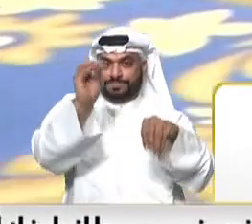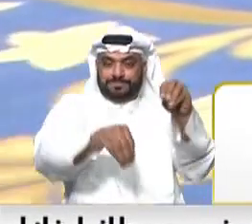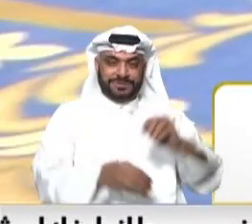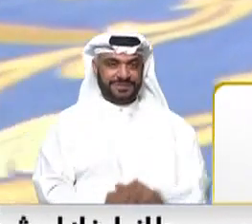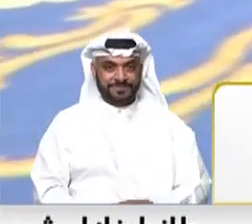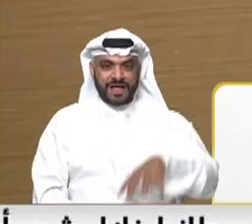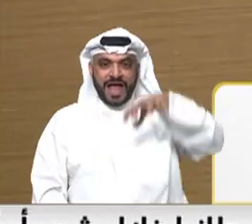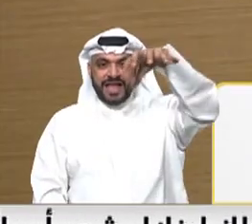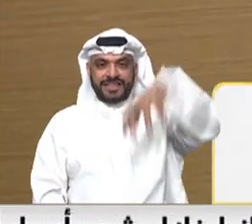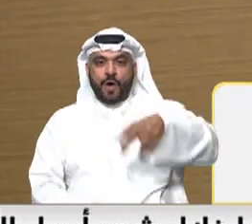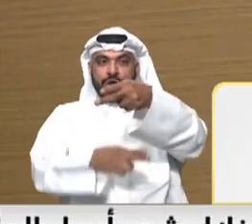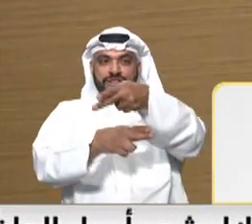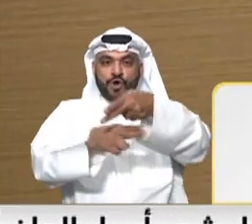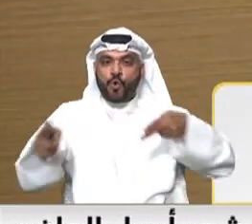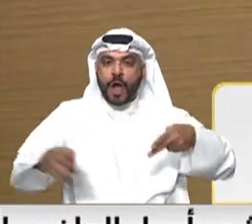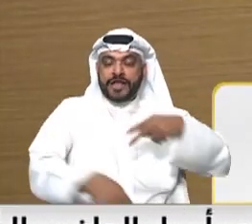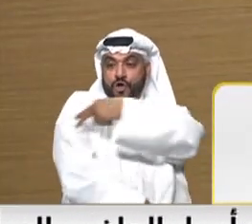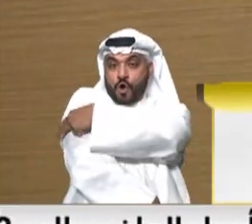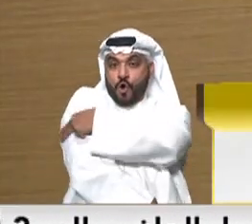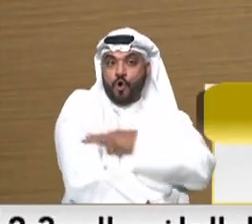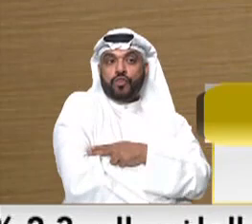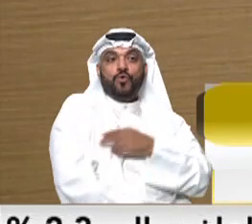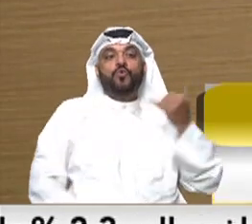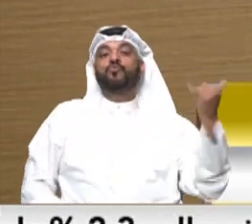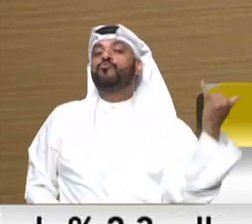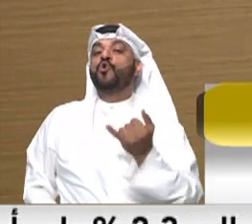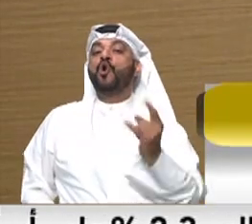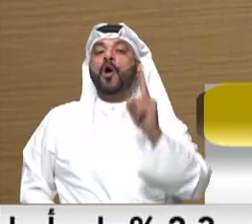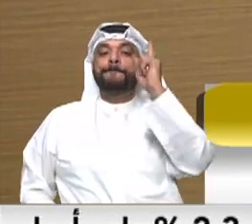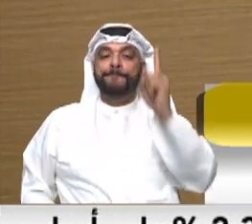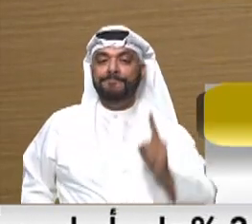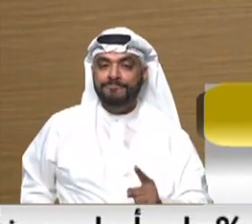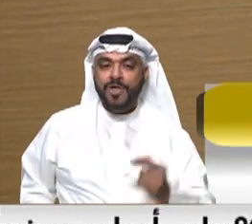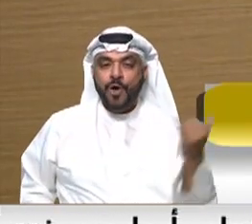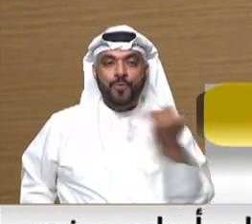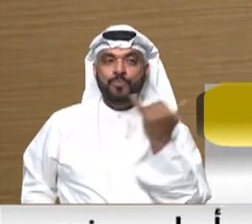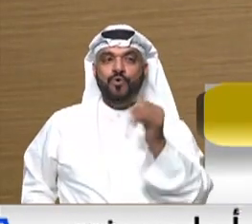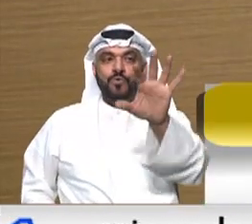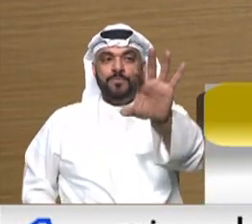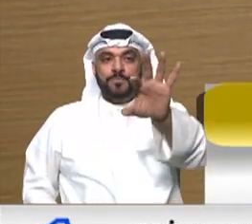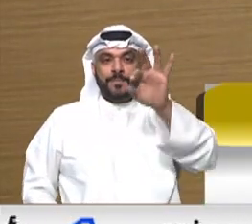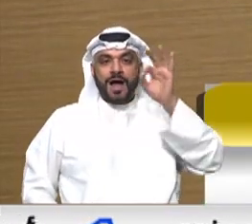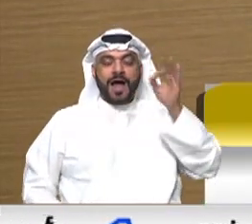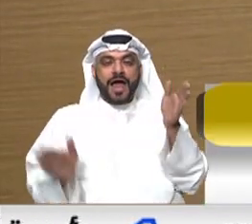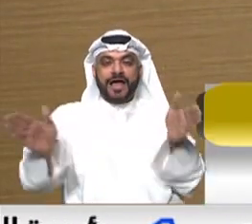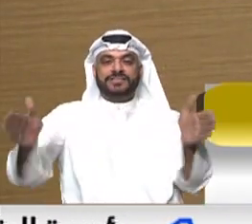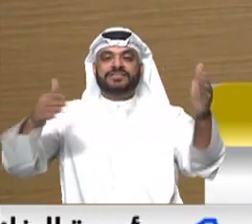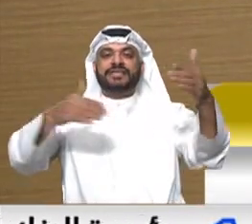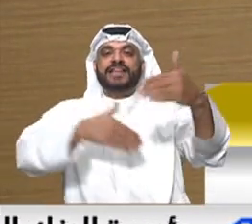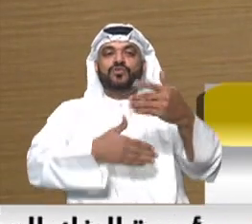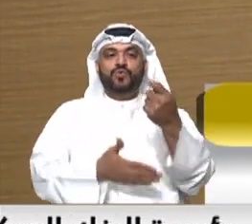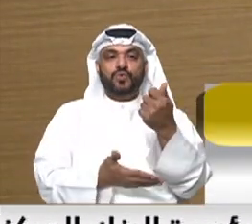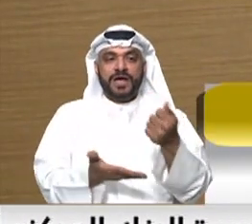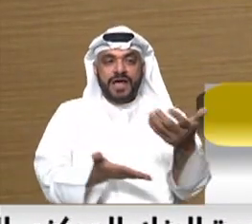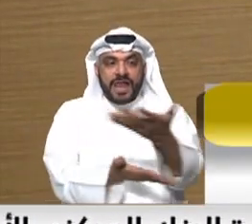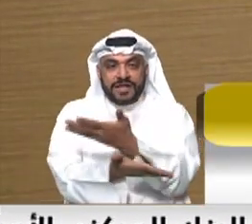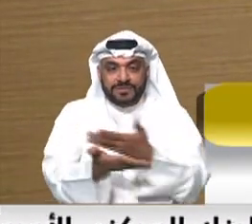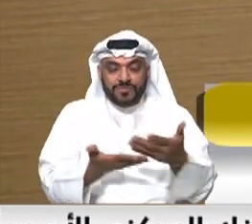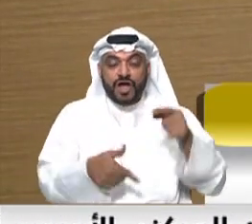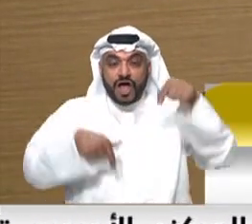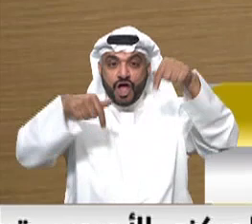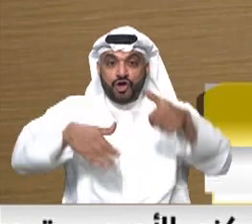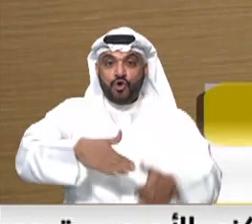الكويت عضو مساهم وداعم لعمليات المصرف كجزء من مجلس الإدارة المصرف، وأيضا رئاسته